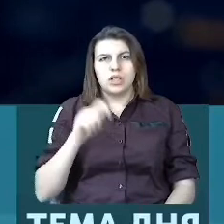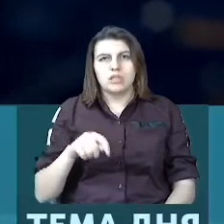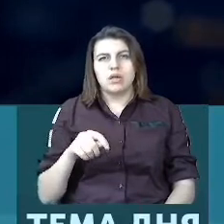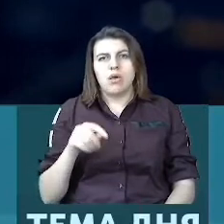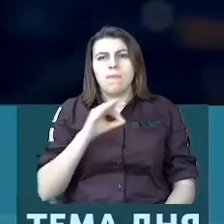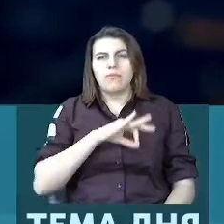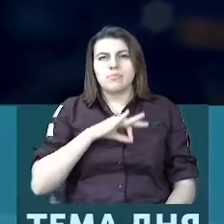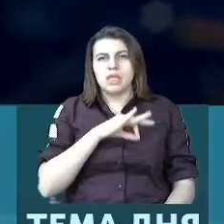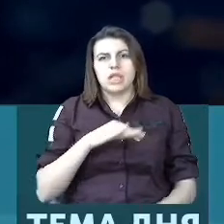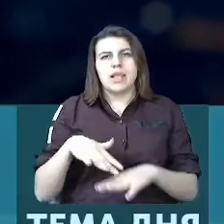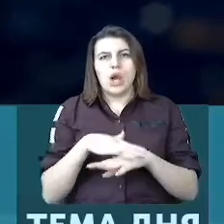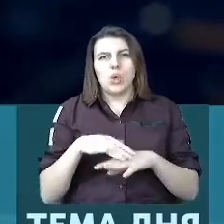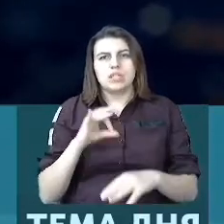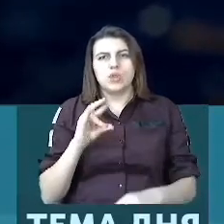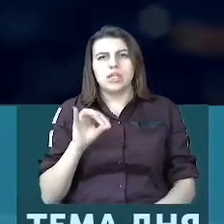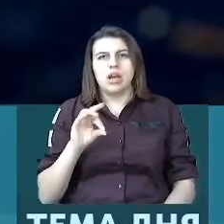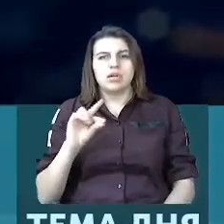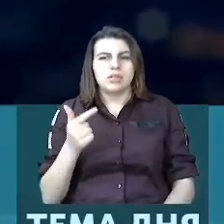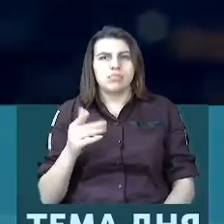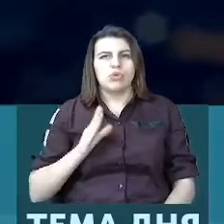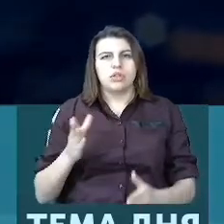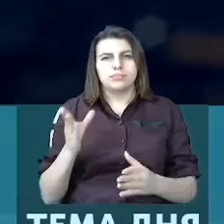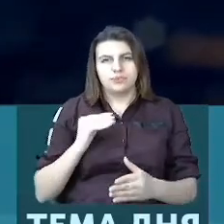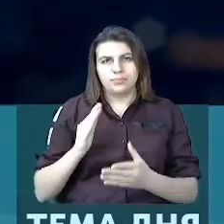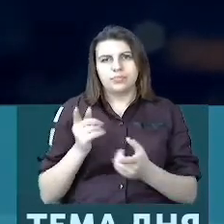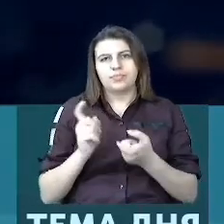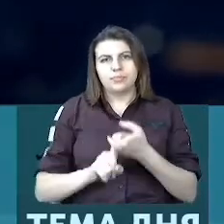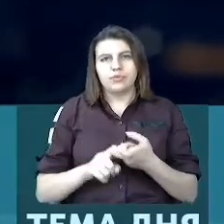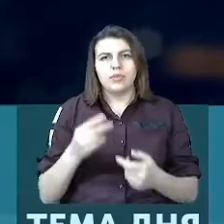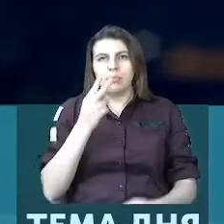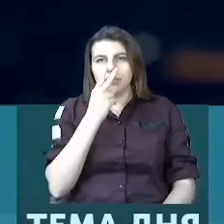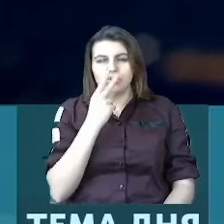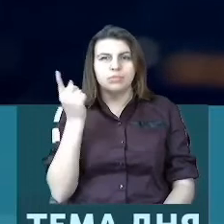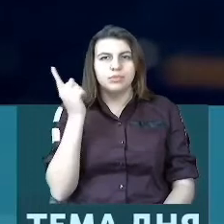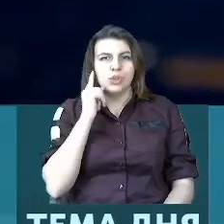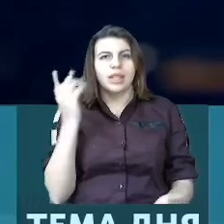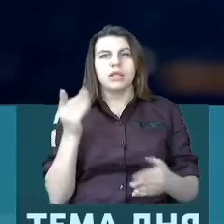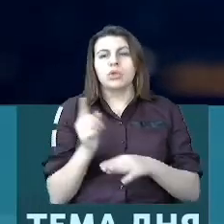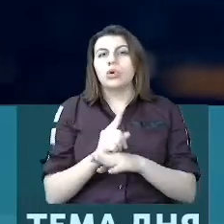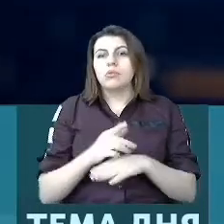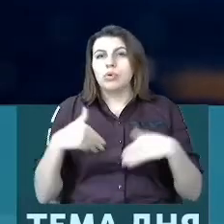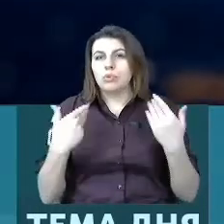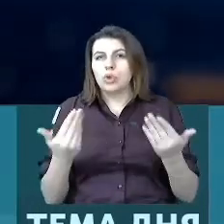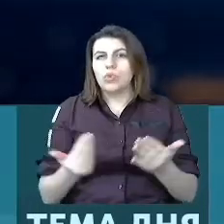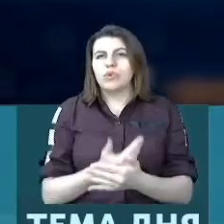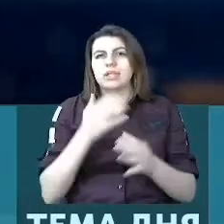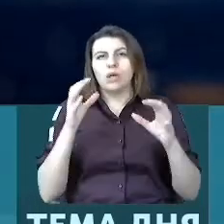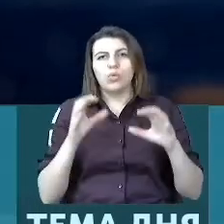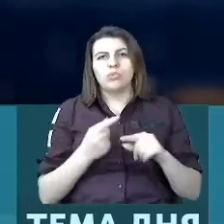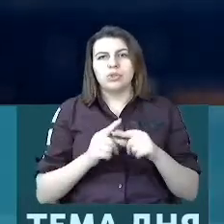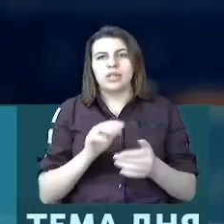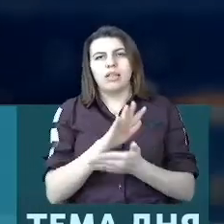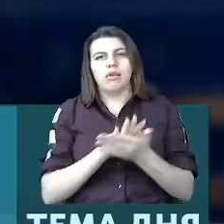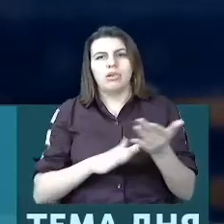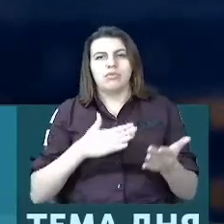з нами на зв'язку. Давайте послухаємо і подивимось, які норми пропонує новий закон. Про це далі у нашому сюжеті.